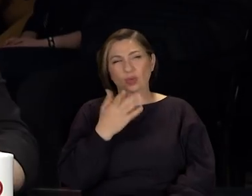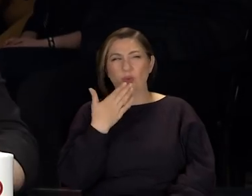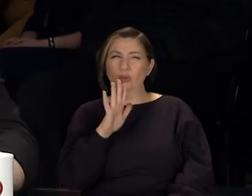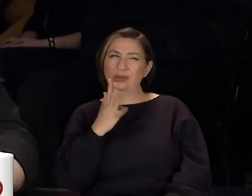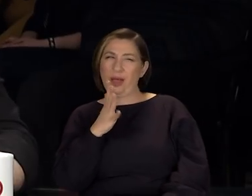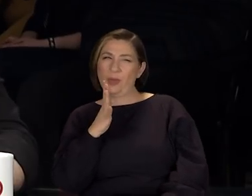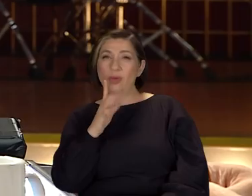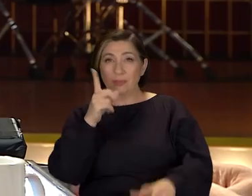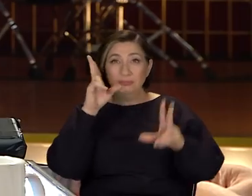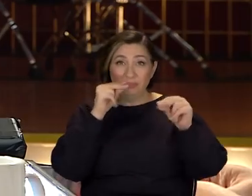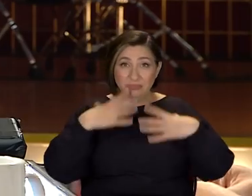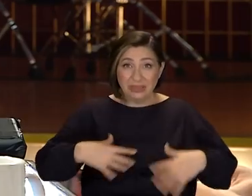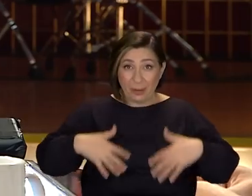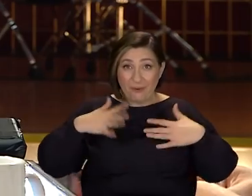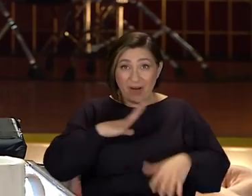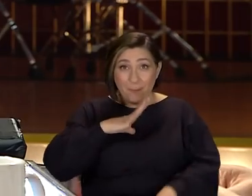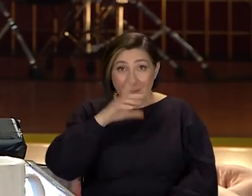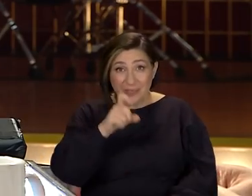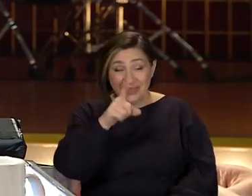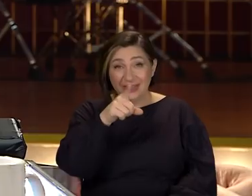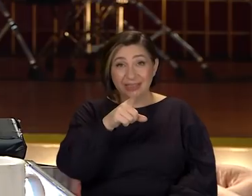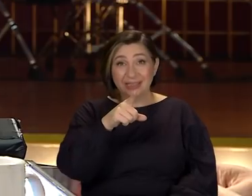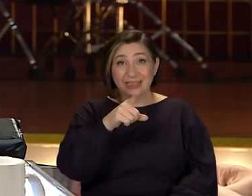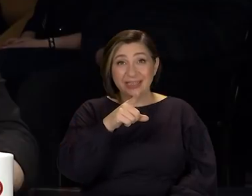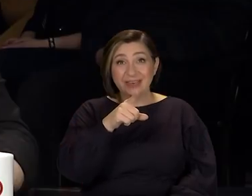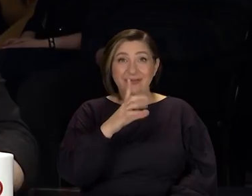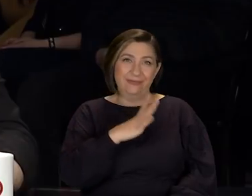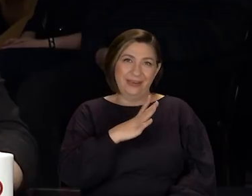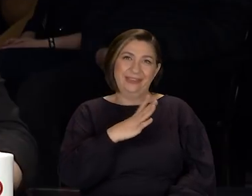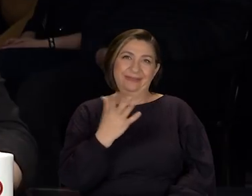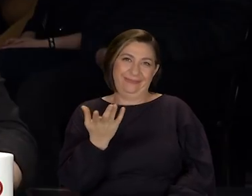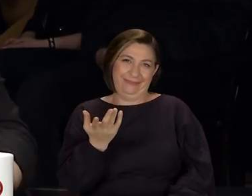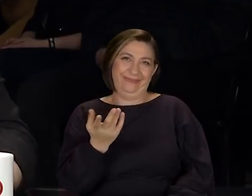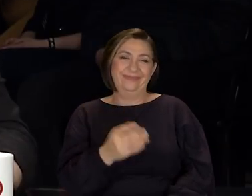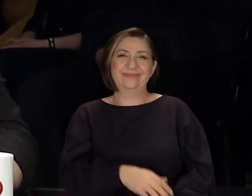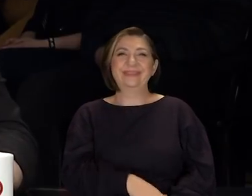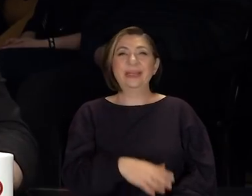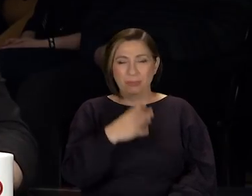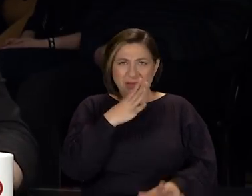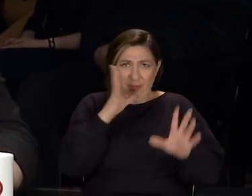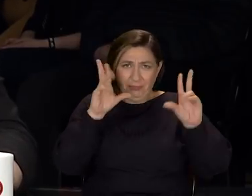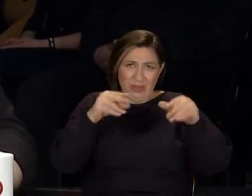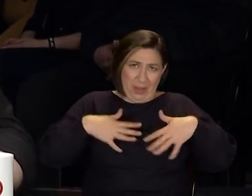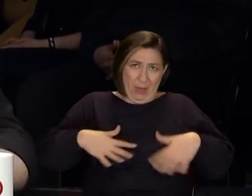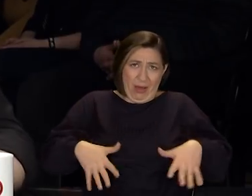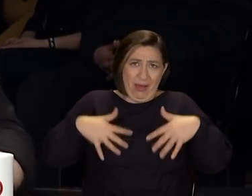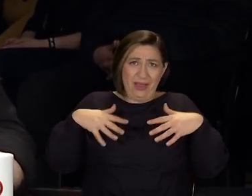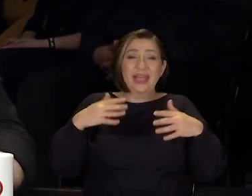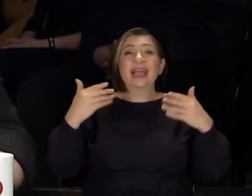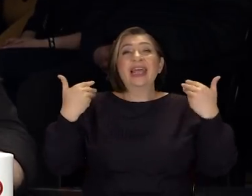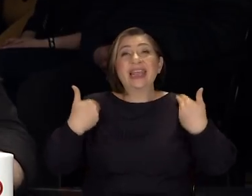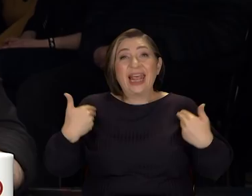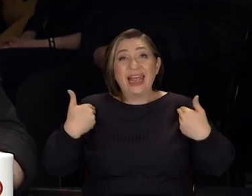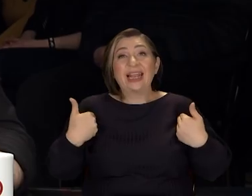herhalde. Yani pijama giyiyor musun? Senin bu halinin pijamalısı var mı? Tabii ki. Var. Böyle bildiğimiz pijamalı. Var yani, hani yelekle